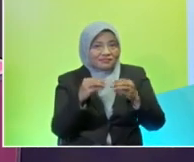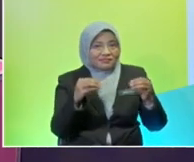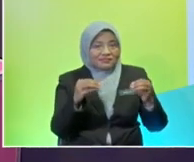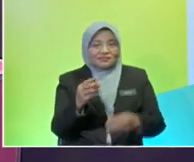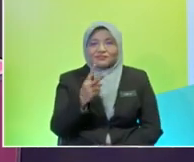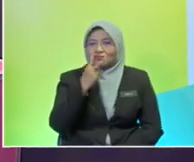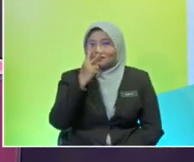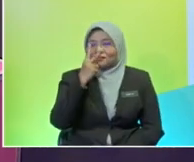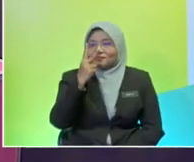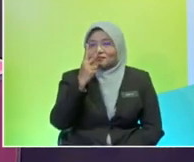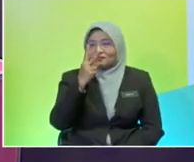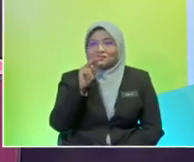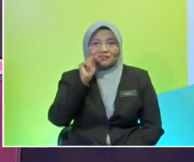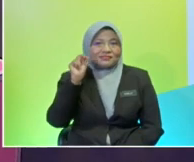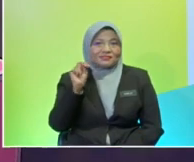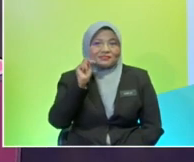biru